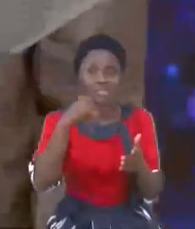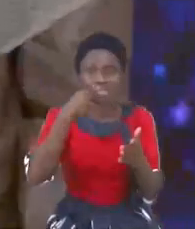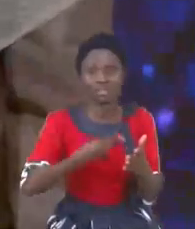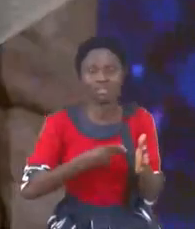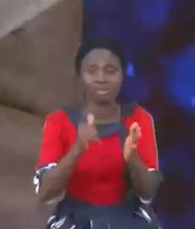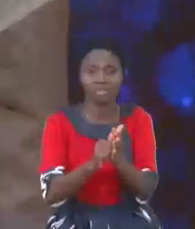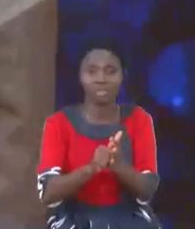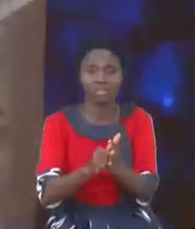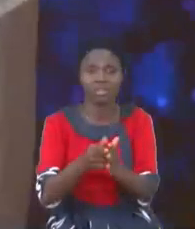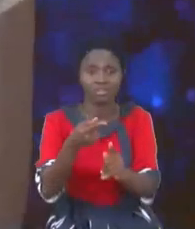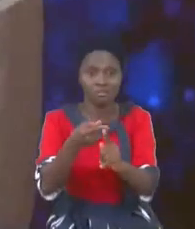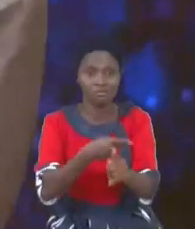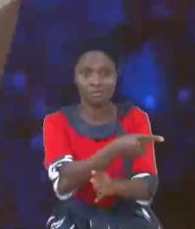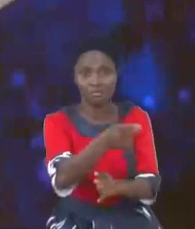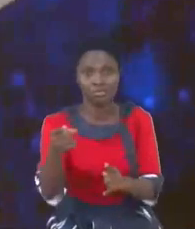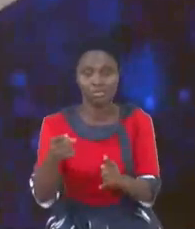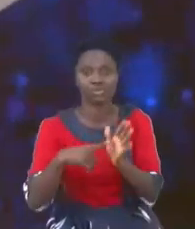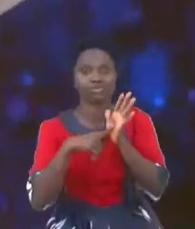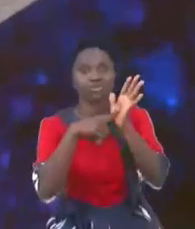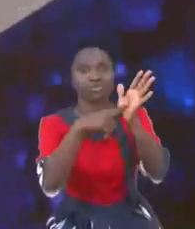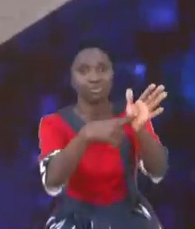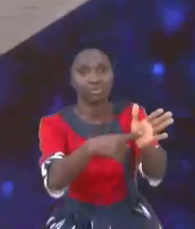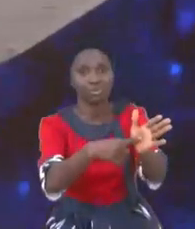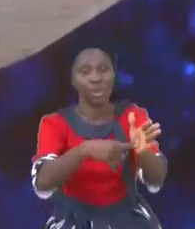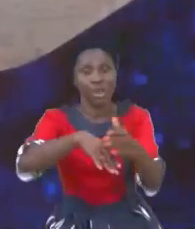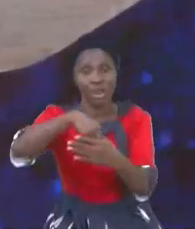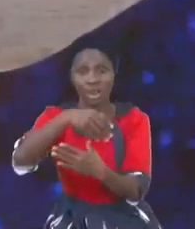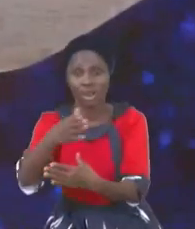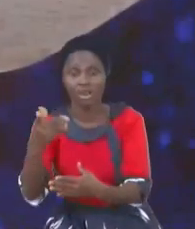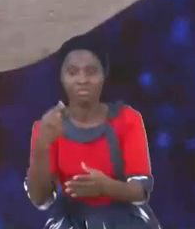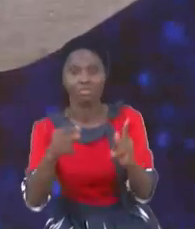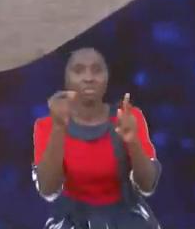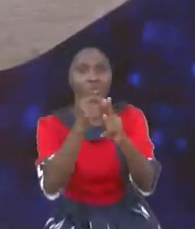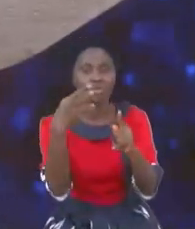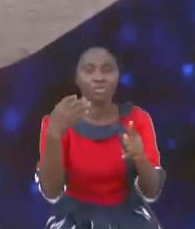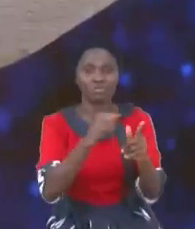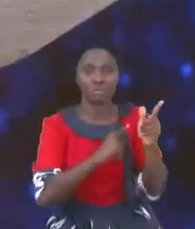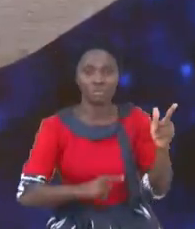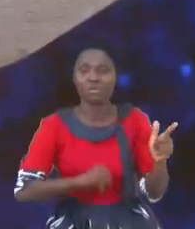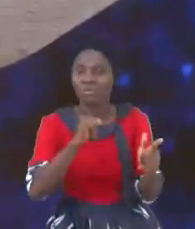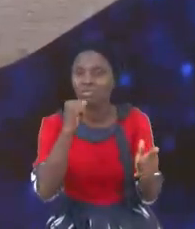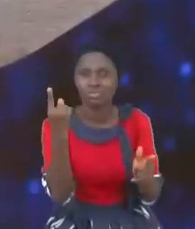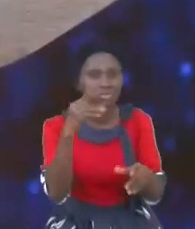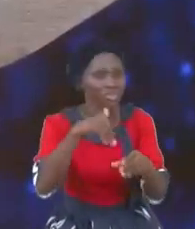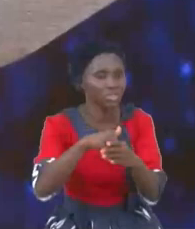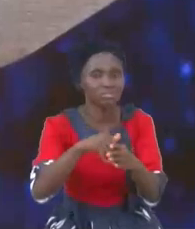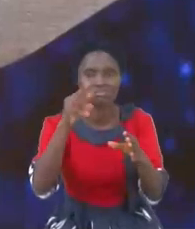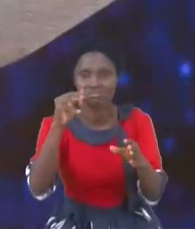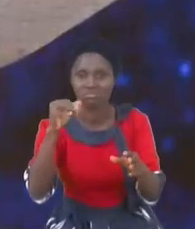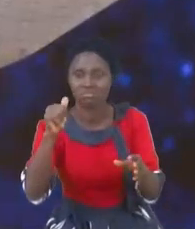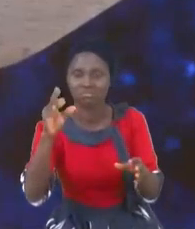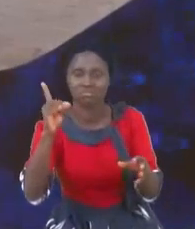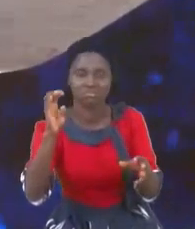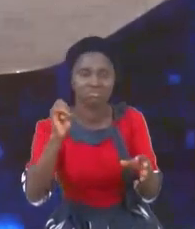seulement, en effet, la parole du Seigneur a retenti de chez vous dans la Macédoine et dans l'Achaïe, mais votre